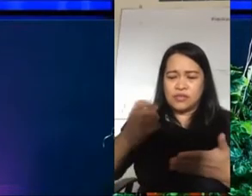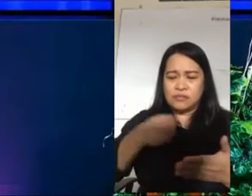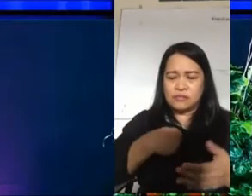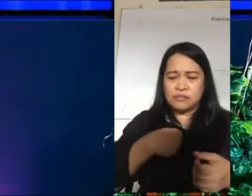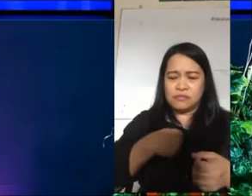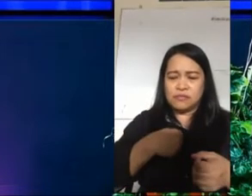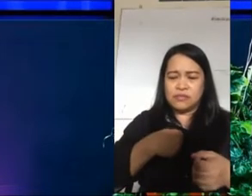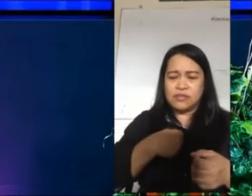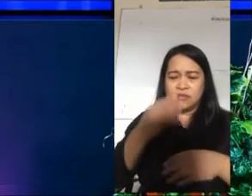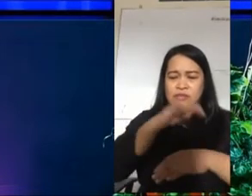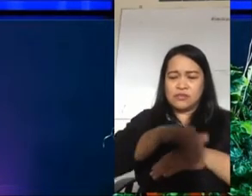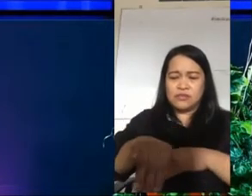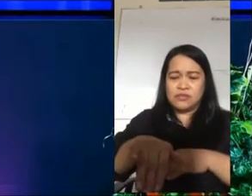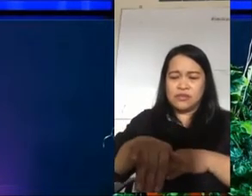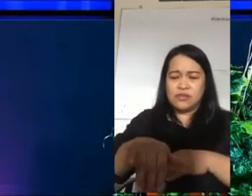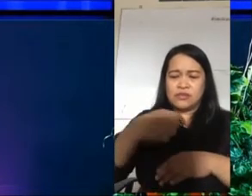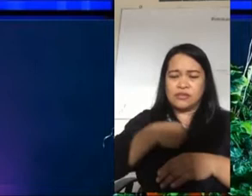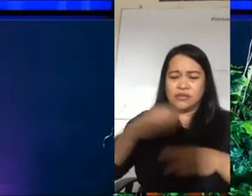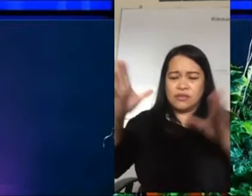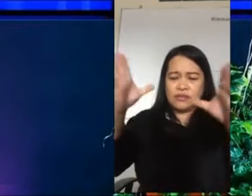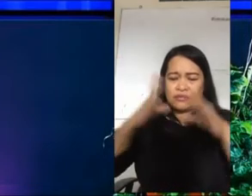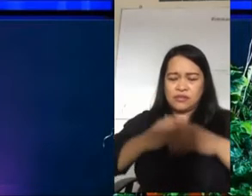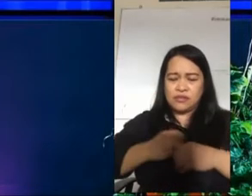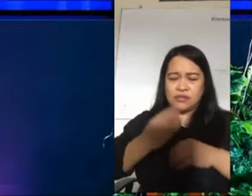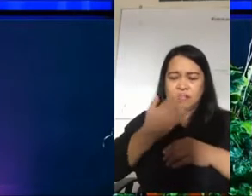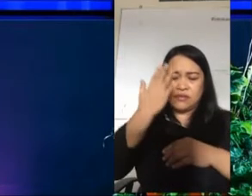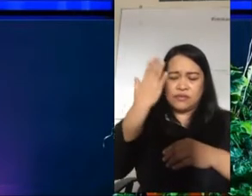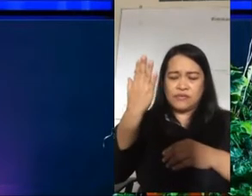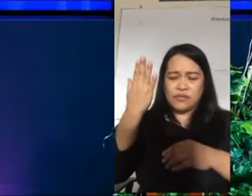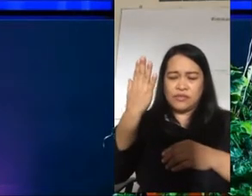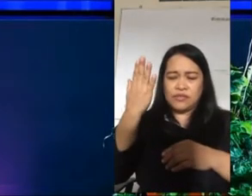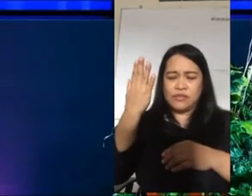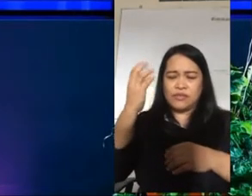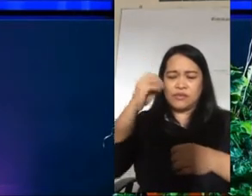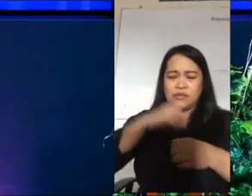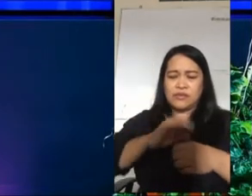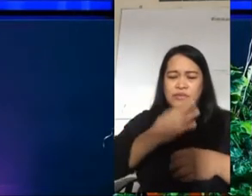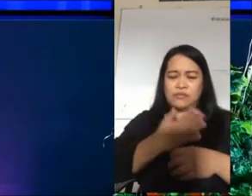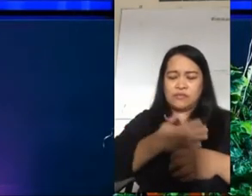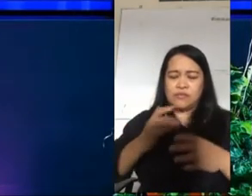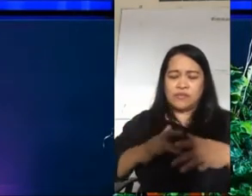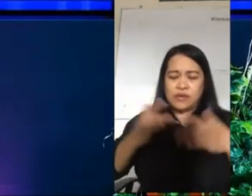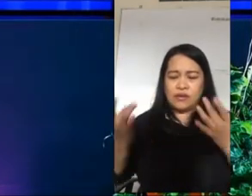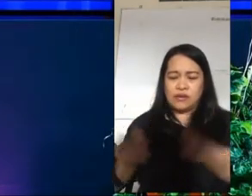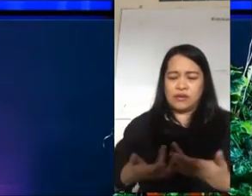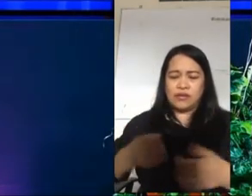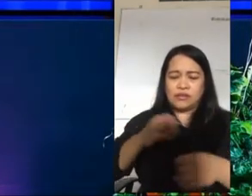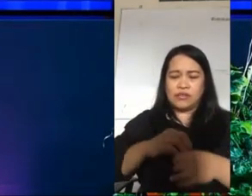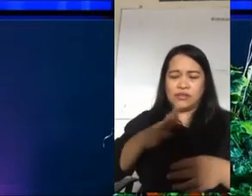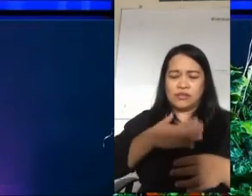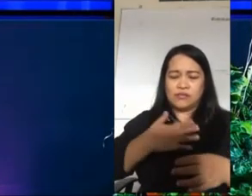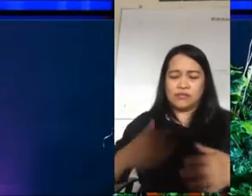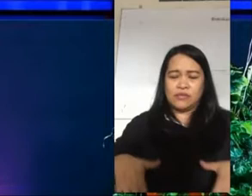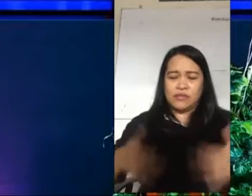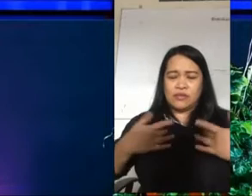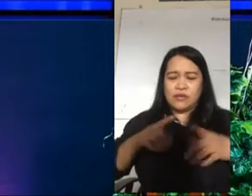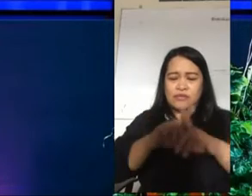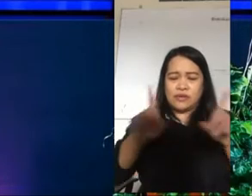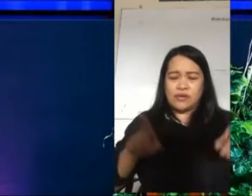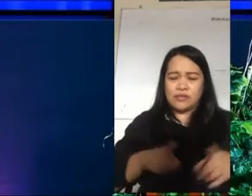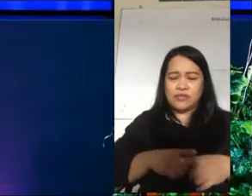sa gabing ito, tinatanggap kita sa aking puso, sa aking buhay, bilang aking